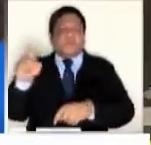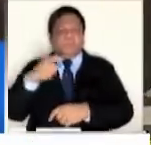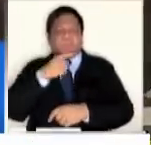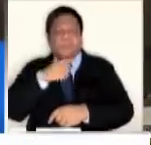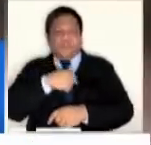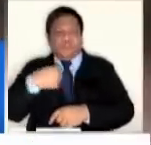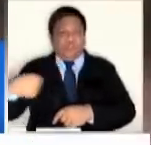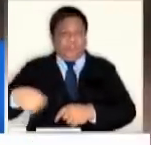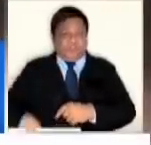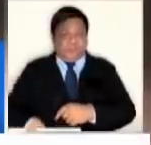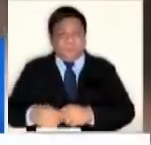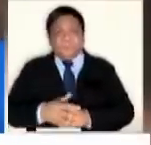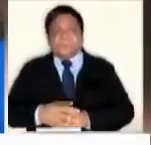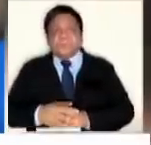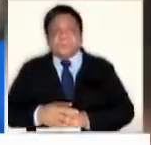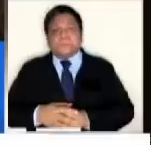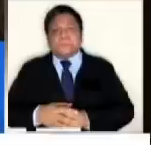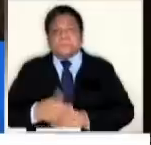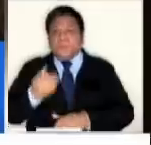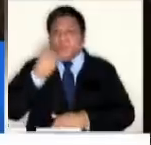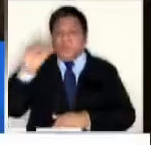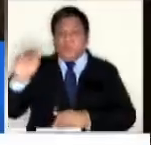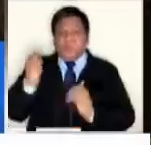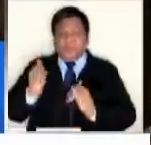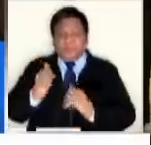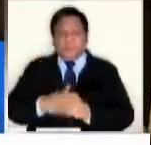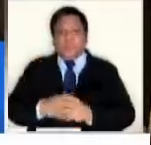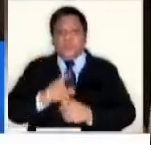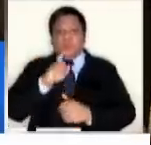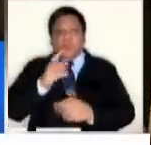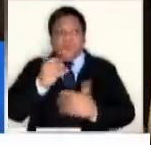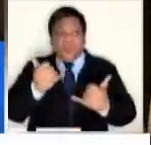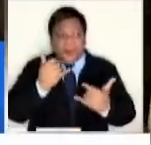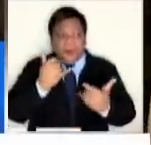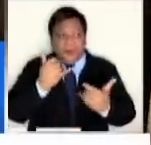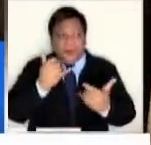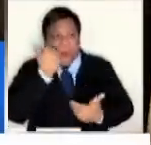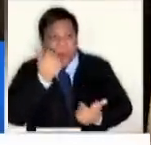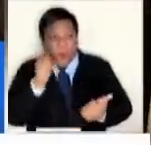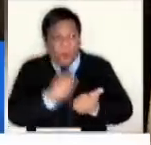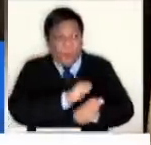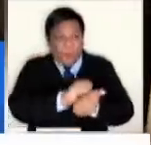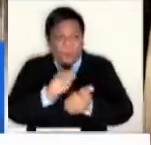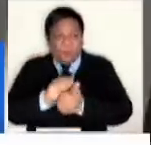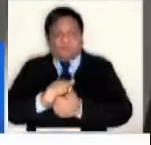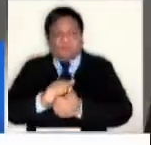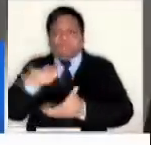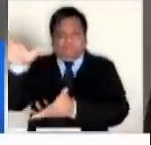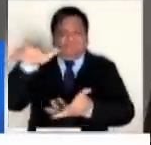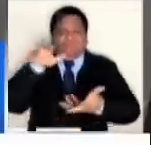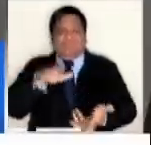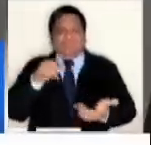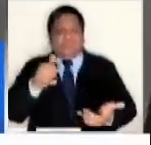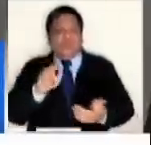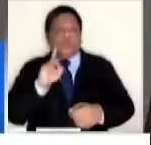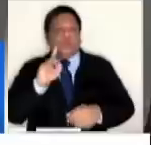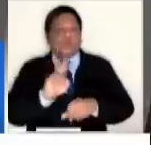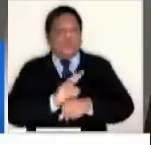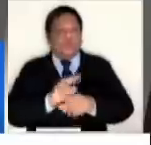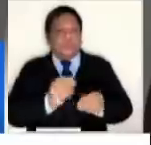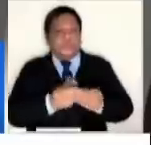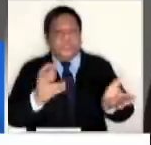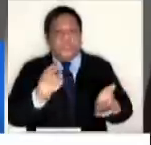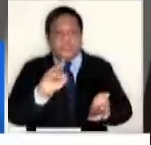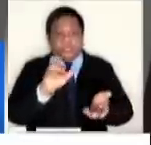China. Pampuno sana ito sa nauubos ng supply ng first dose ng bakuna, lalo na sa National Capital Region, Central Luzon at